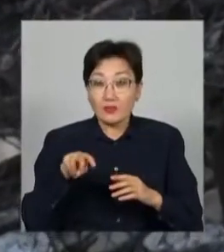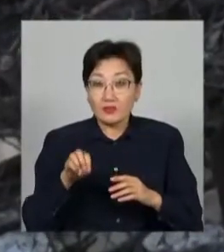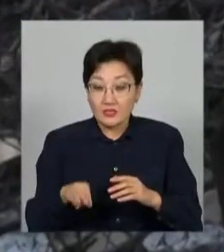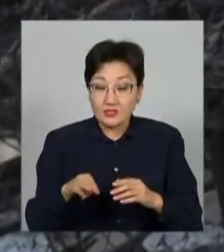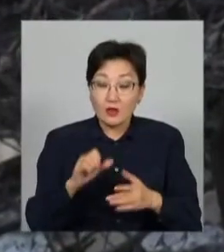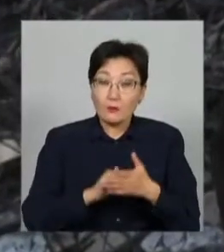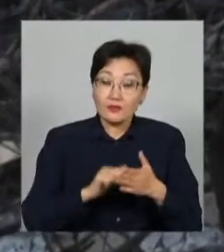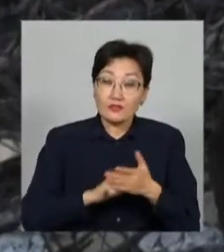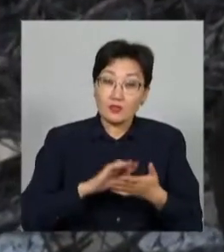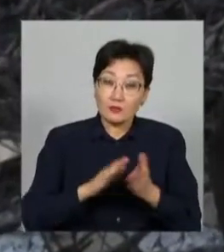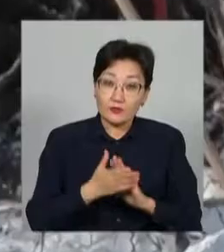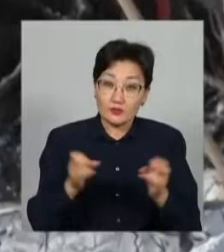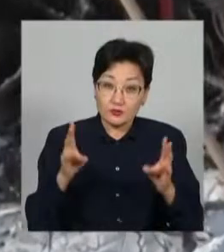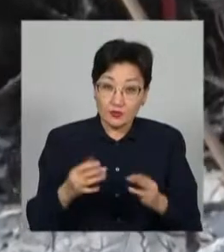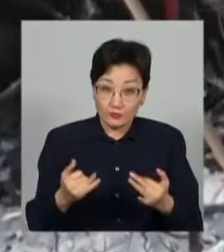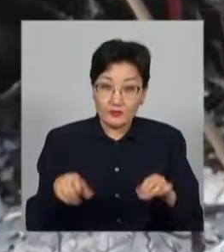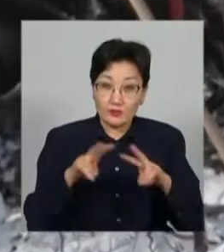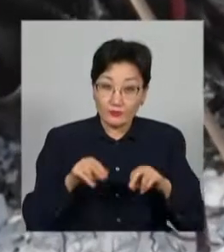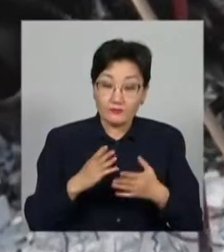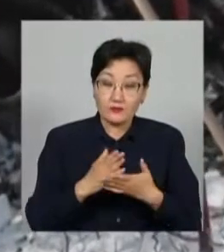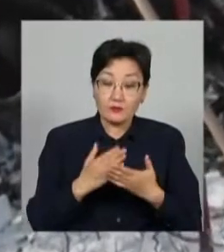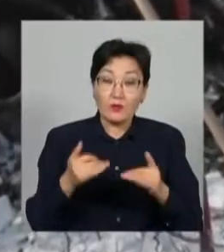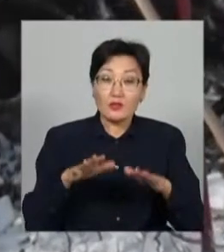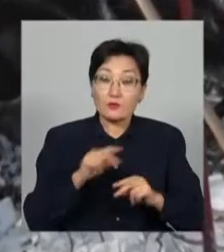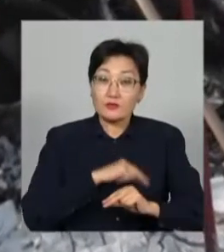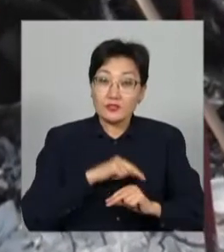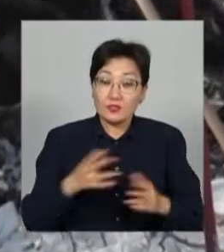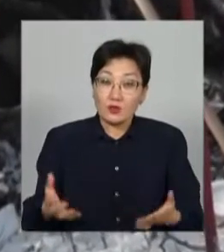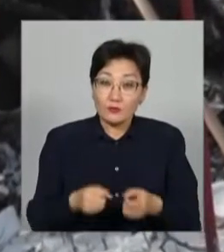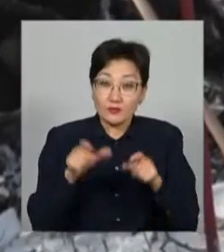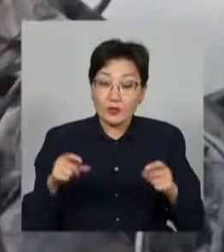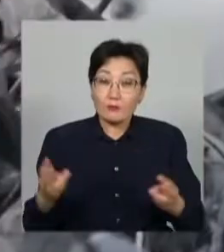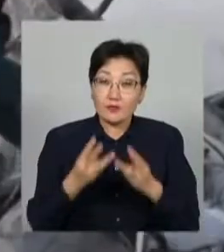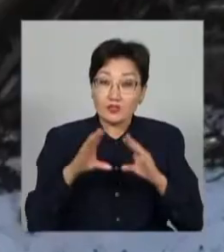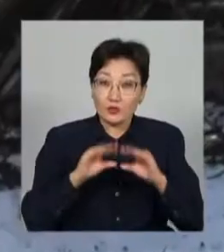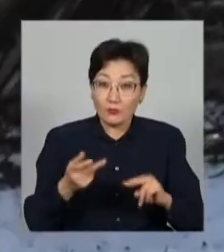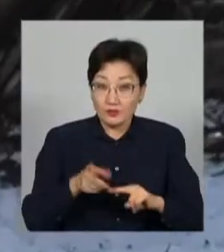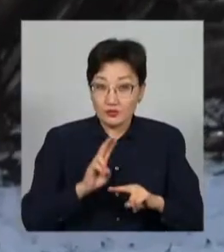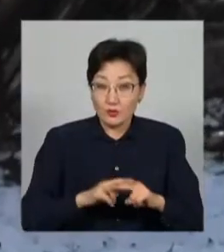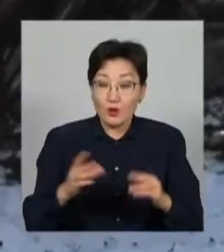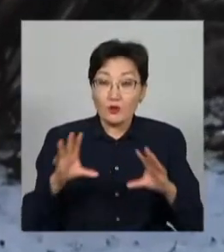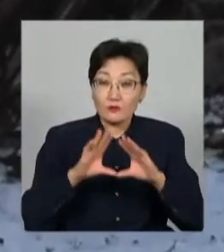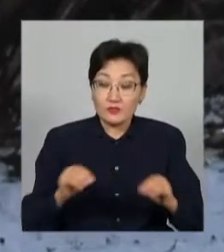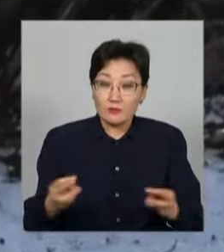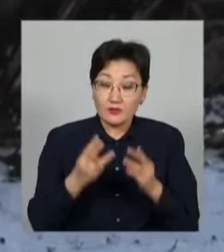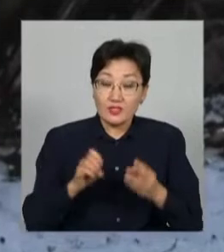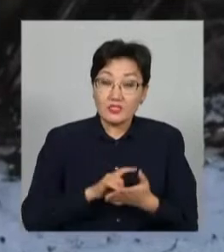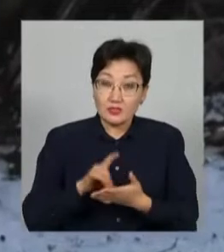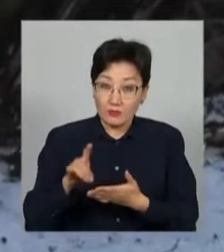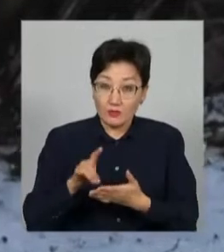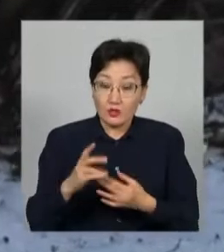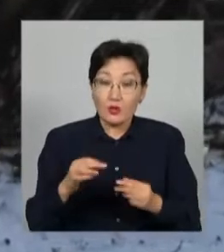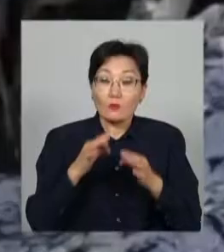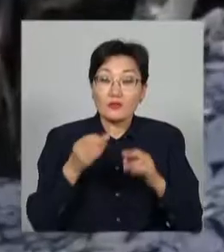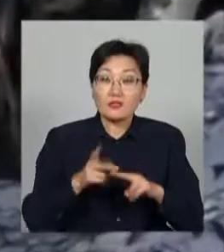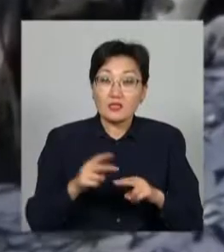Причины и обстоятельства случившегося уточняются. На месте работают спасатели и пожарные, которые тушат загоревшийся самолет.